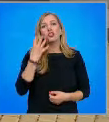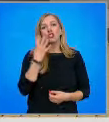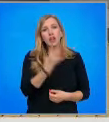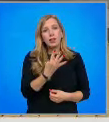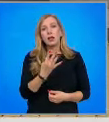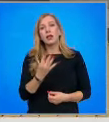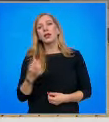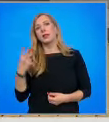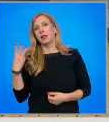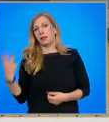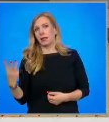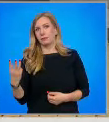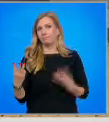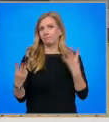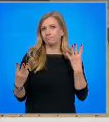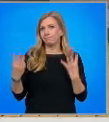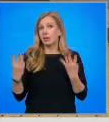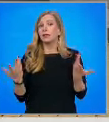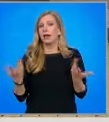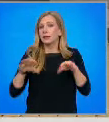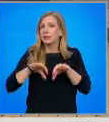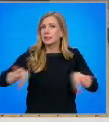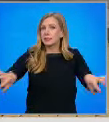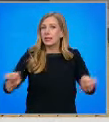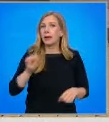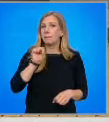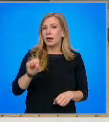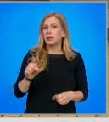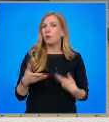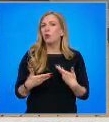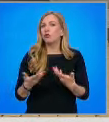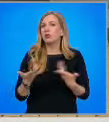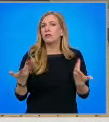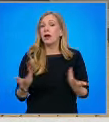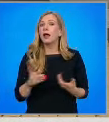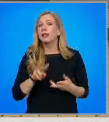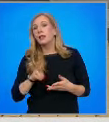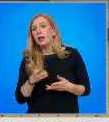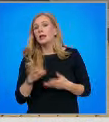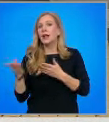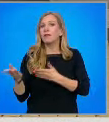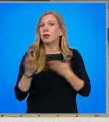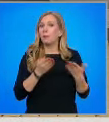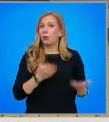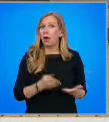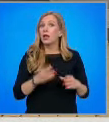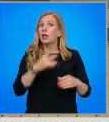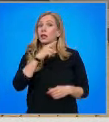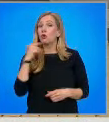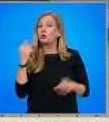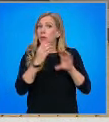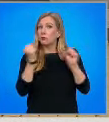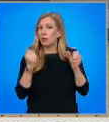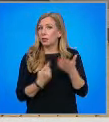4-3 така се разделиха парламентарно представените сили по отношение на това дали трябва да бъде поканен руския посланник на